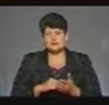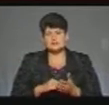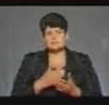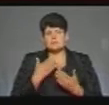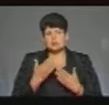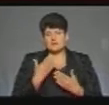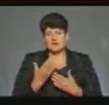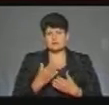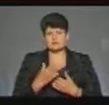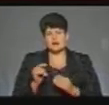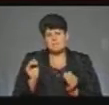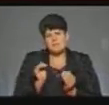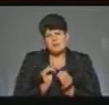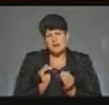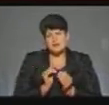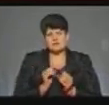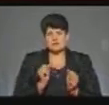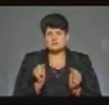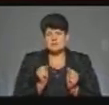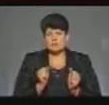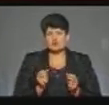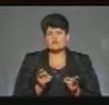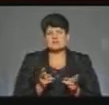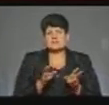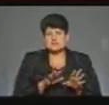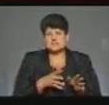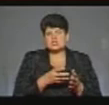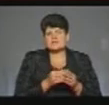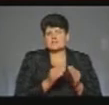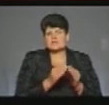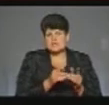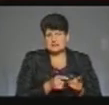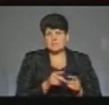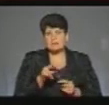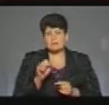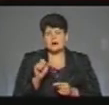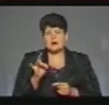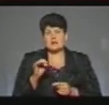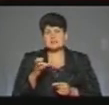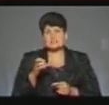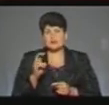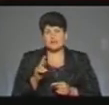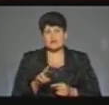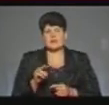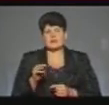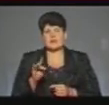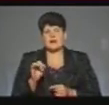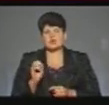яка зовсім маленькою серед зими була змушена залишити власний дім. Її звуть Парасковія Трач.